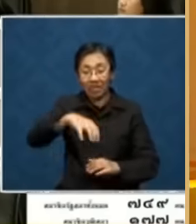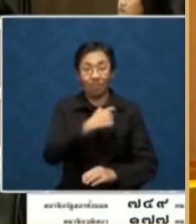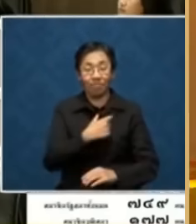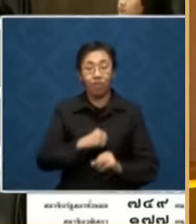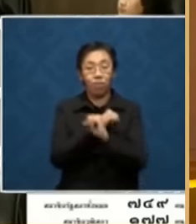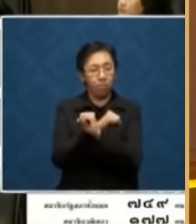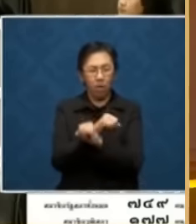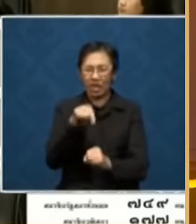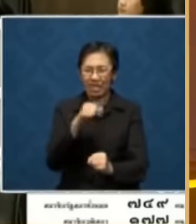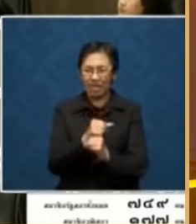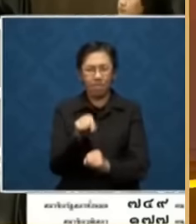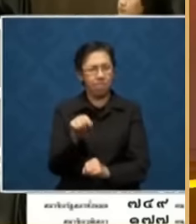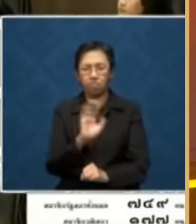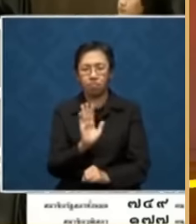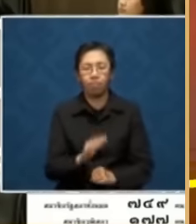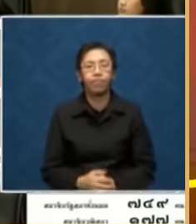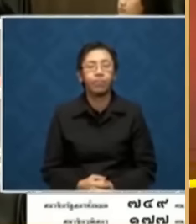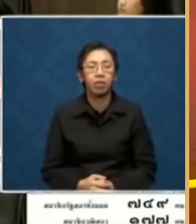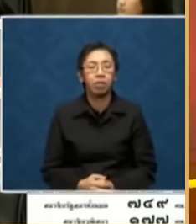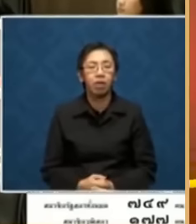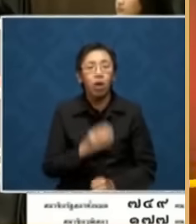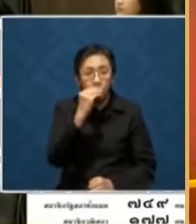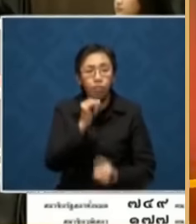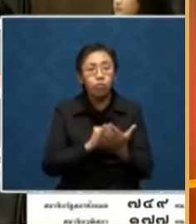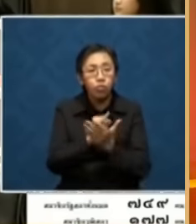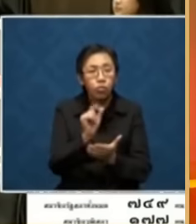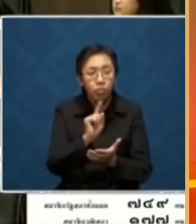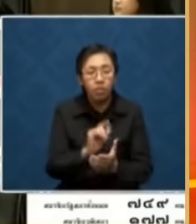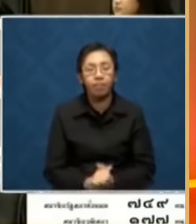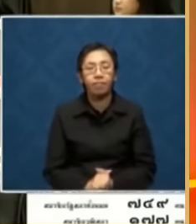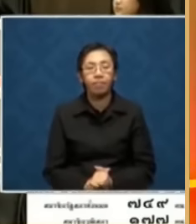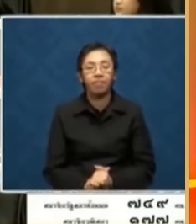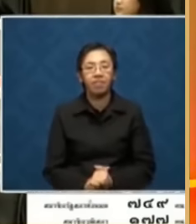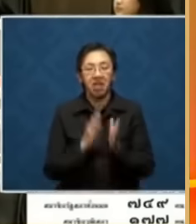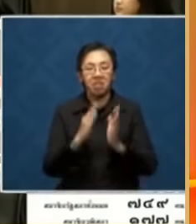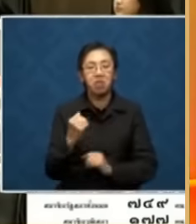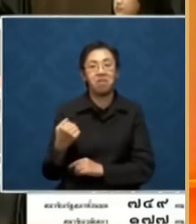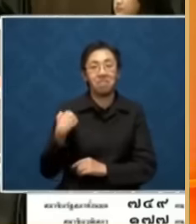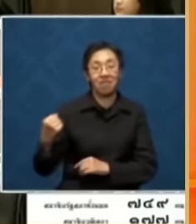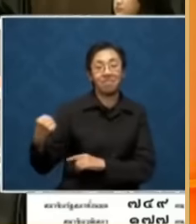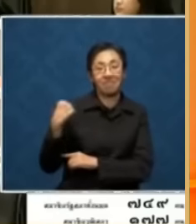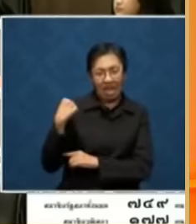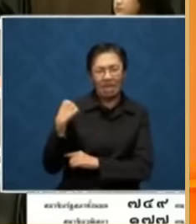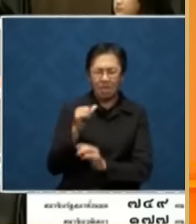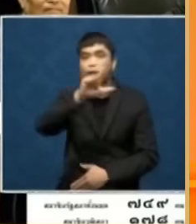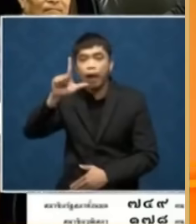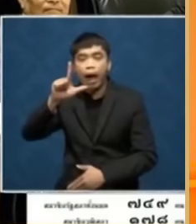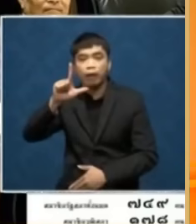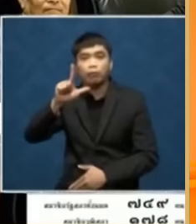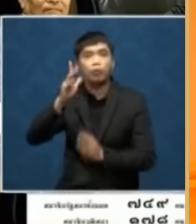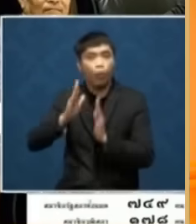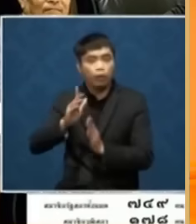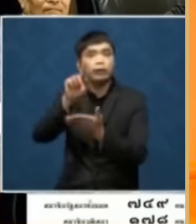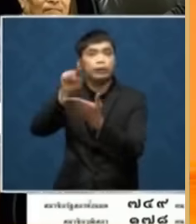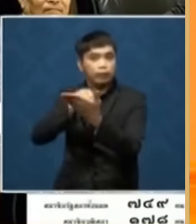ถ้าดูหมิ่นหมิ่นประมาทพระราชินีรัชทายาทผู้สำเร็จราชการโทษจำคุกไม่เกิน 6เดือน